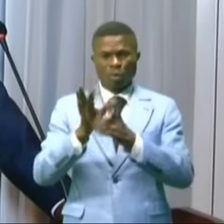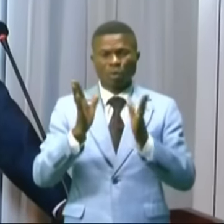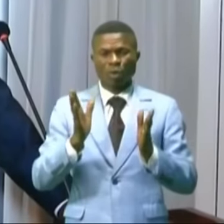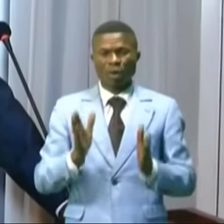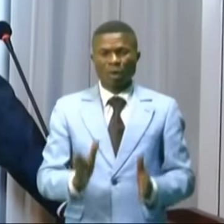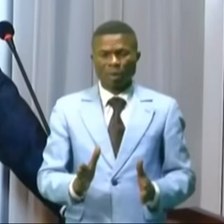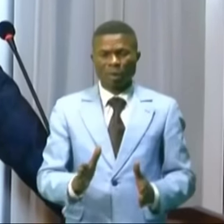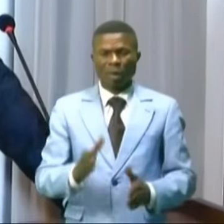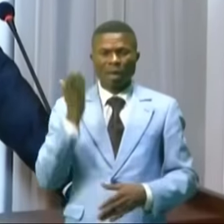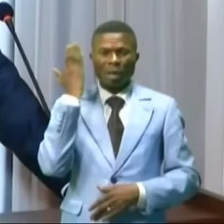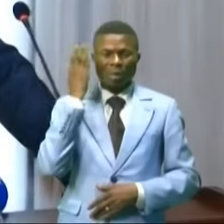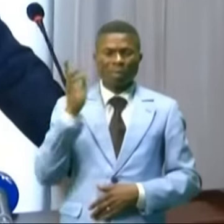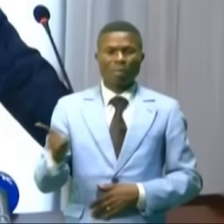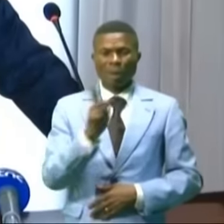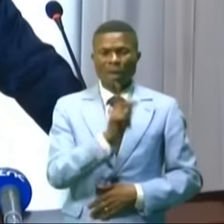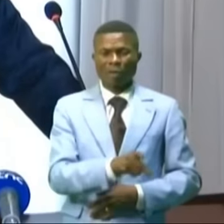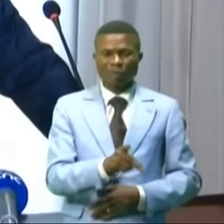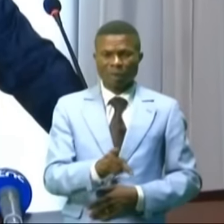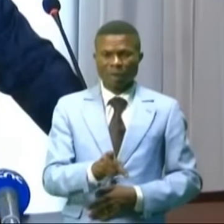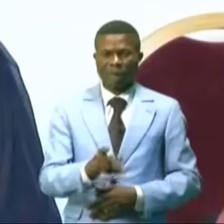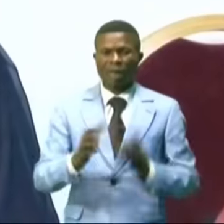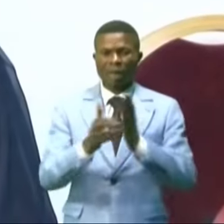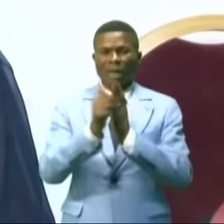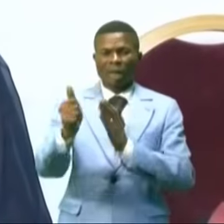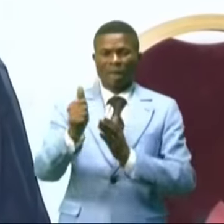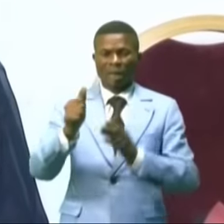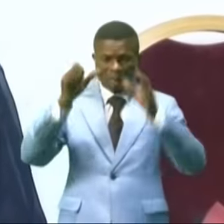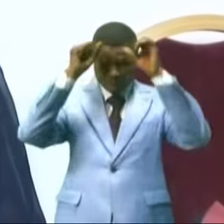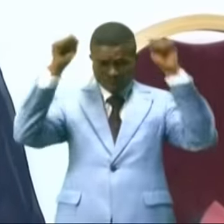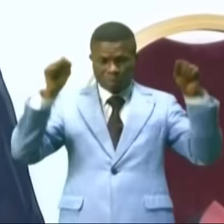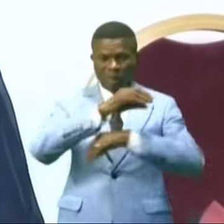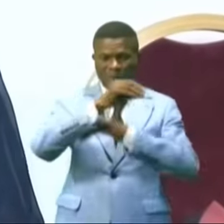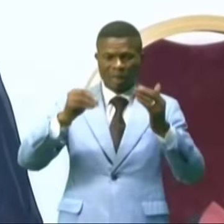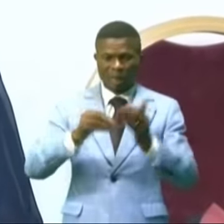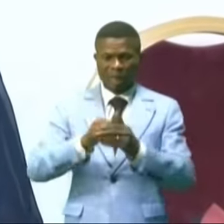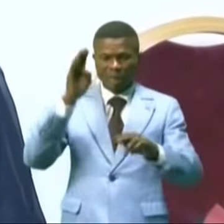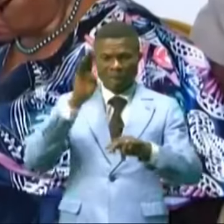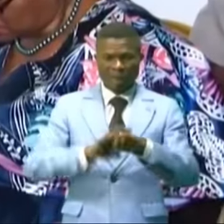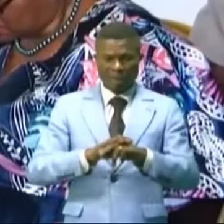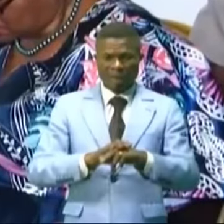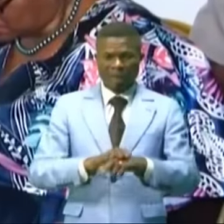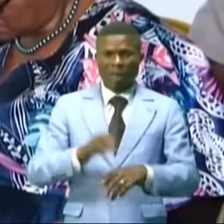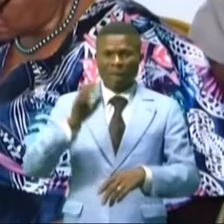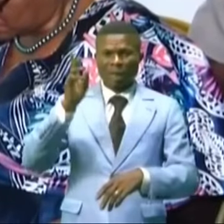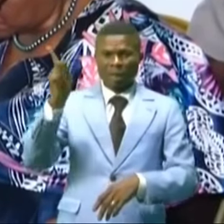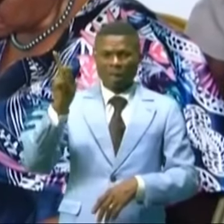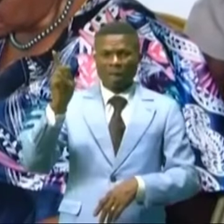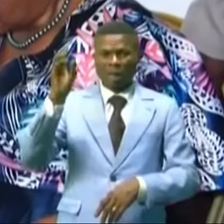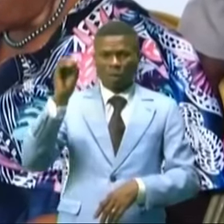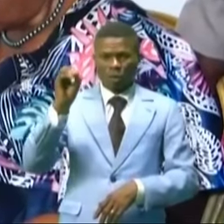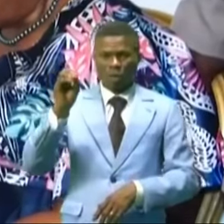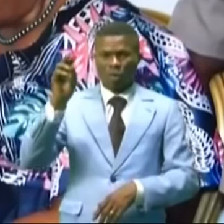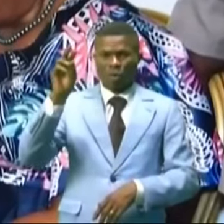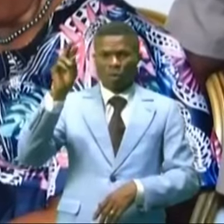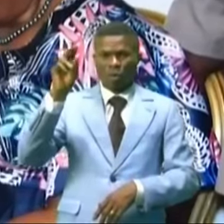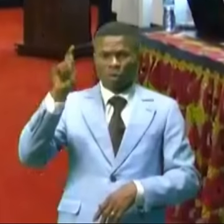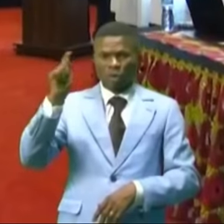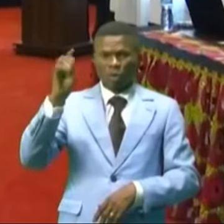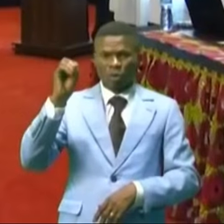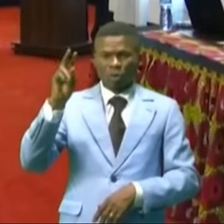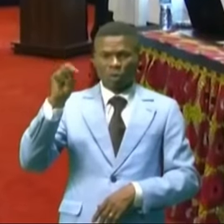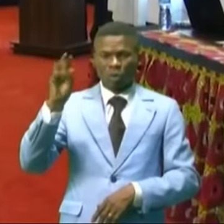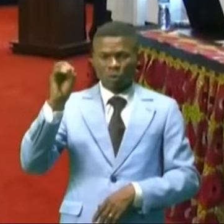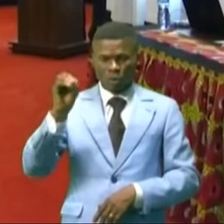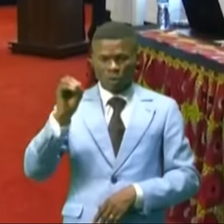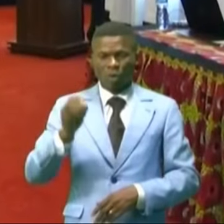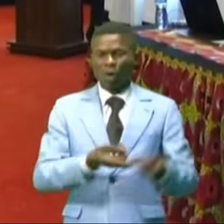Amovi Boko, en sa qualité du président de ce centre basé à Cotonou, cette rencontre est une idée valorisée